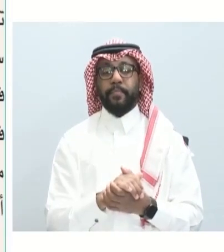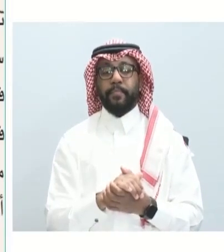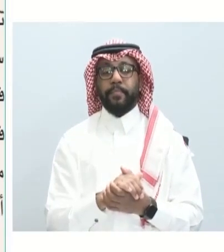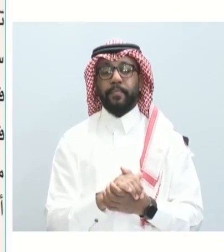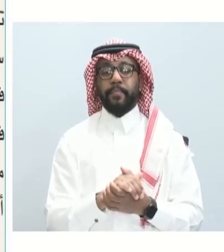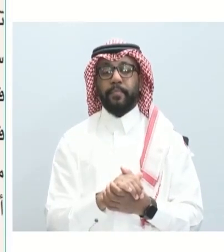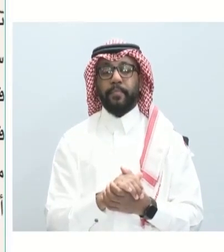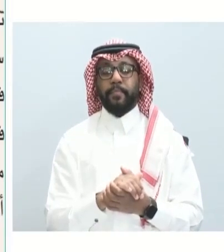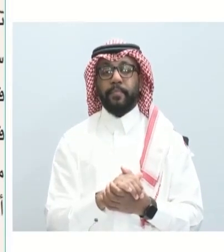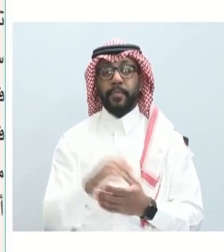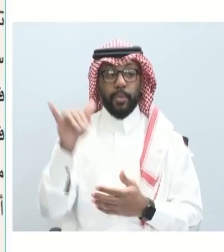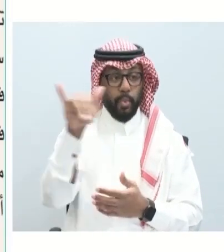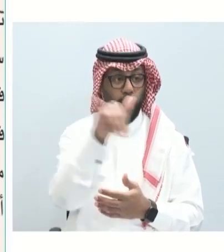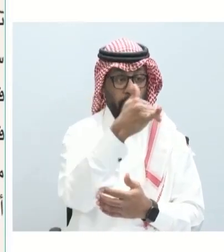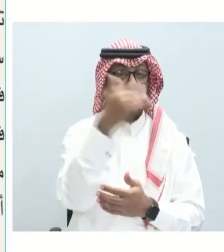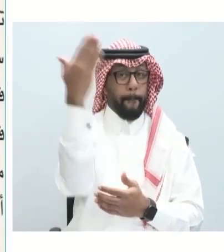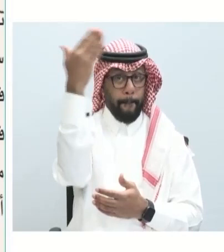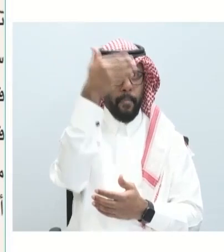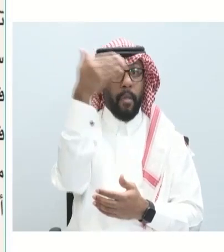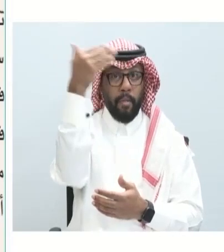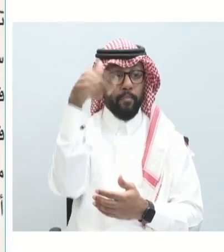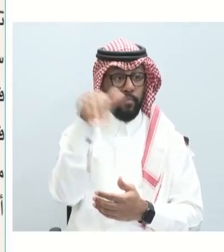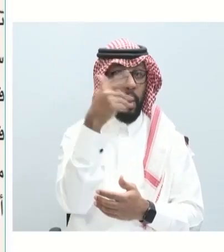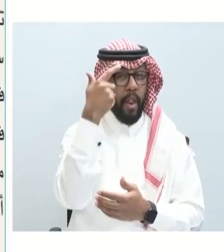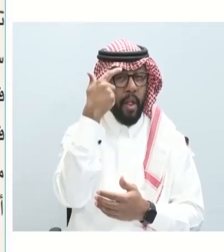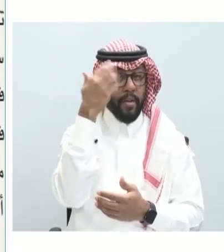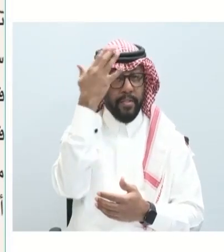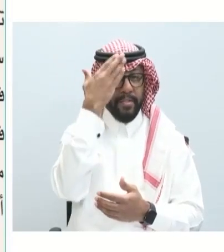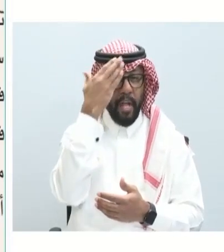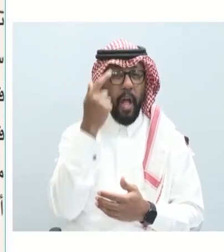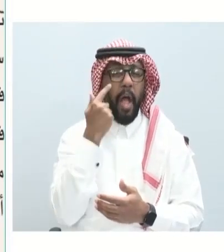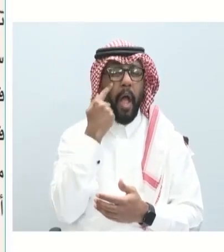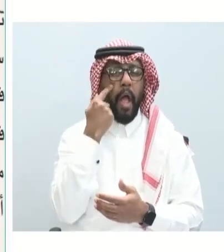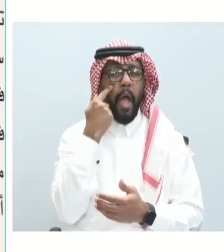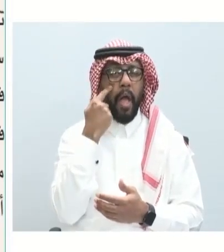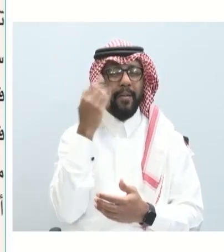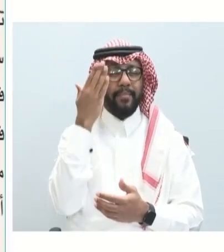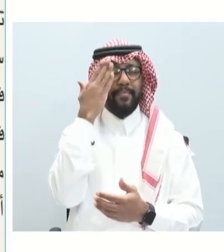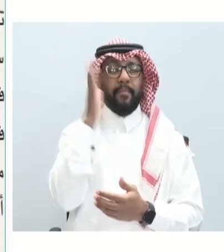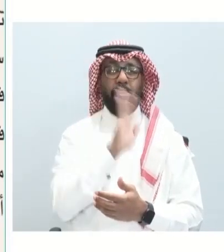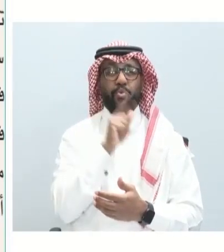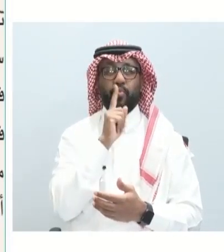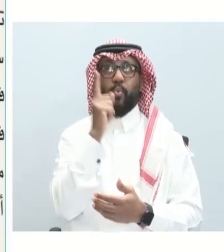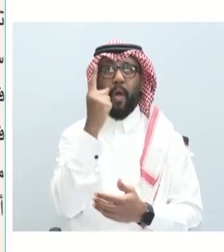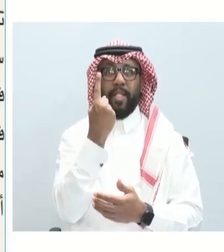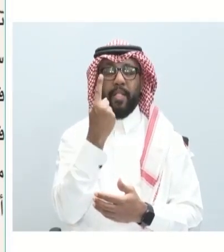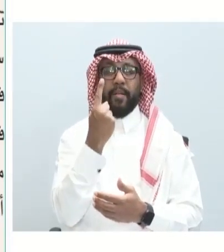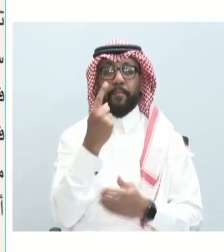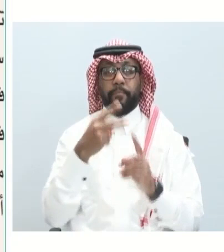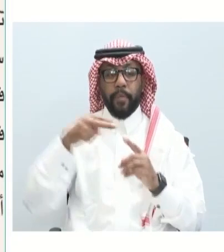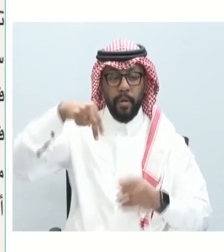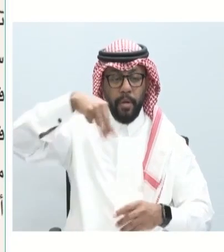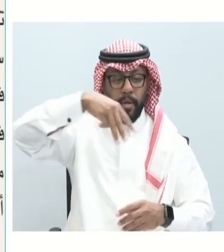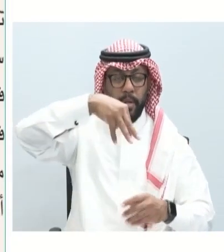مره من هنا بعير اعور وقال ربيعه رايت اثار اقدام بعير بها